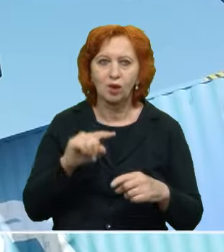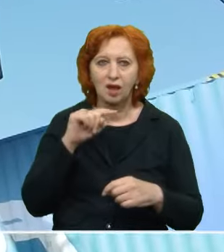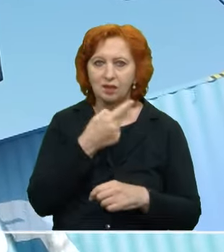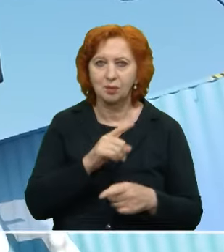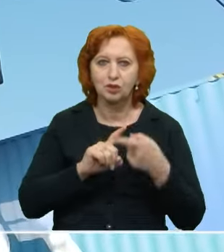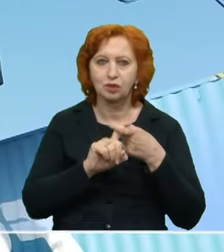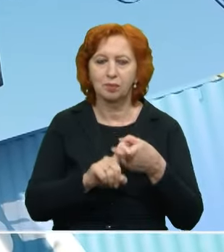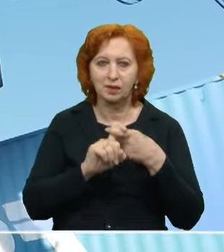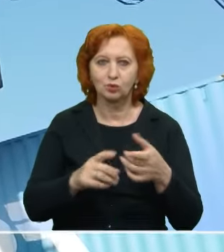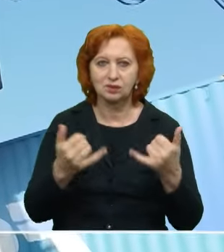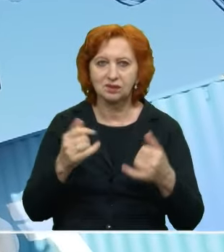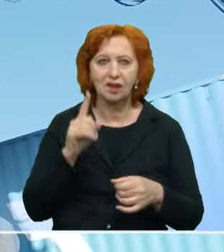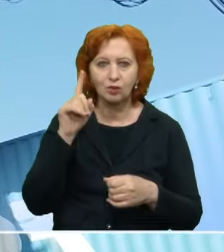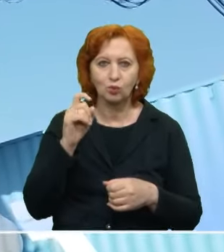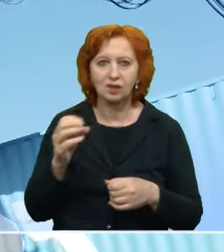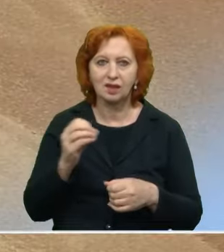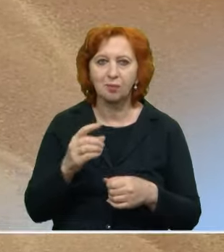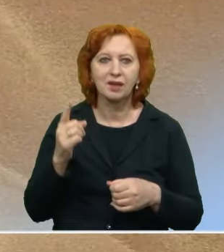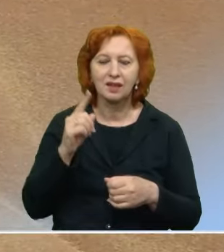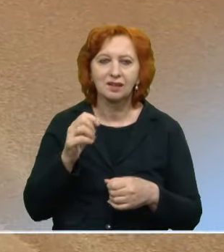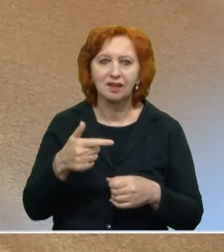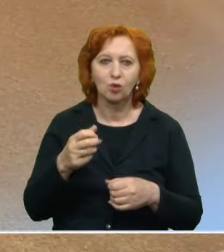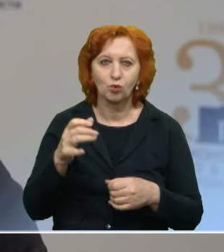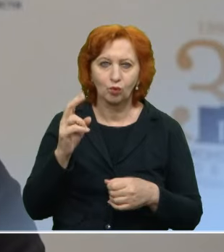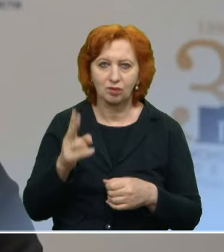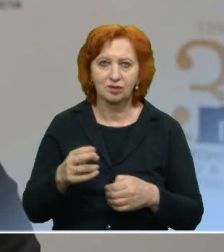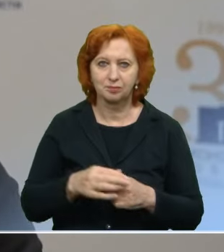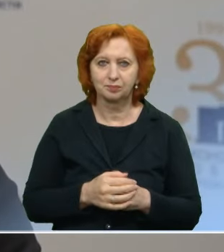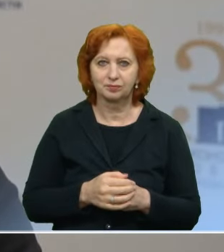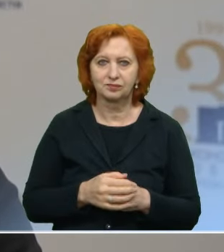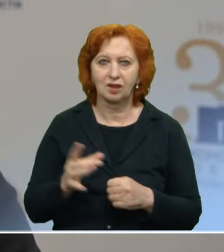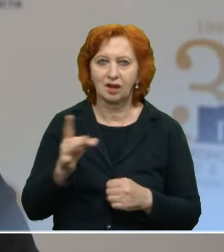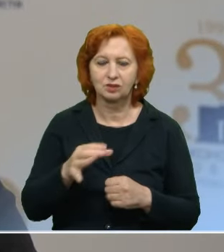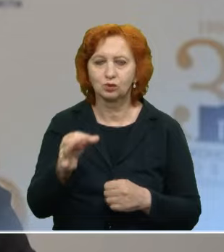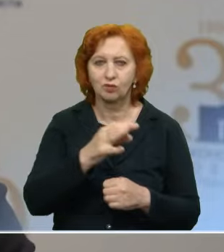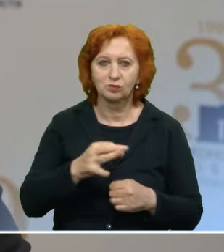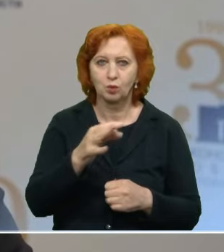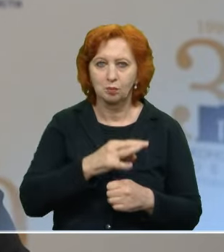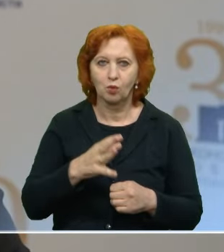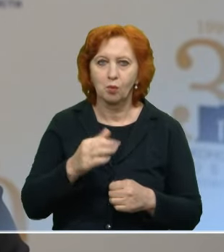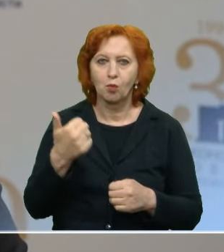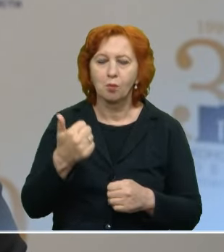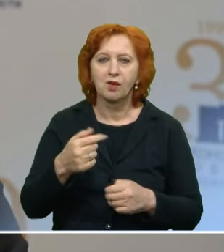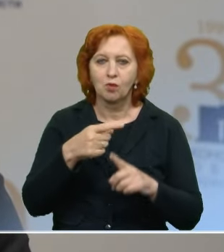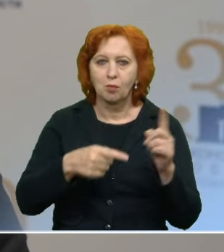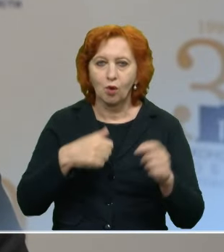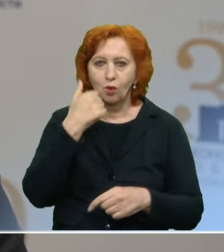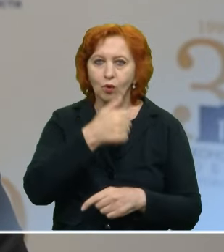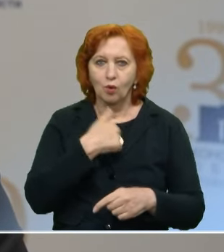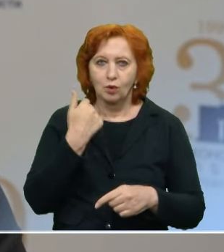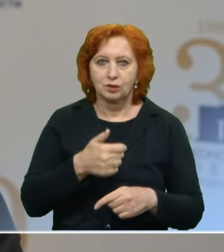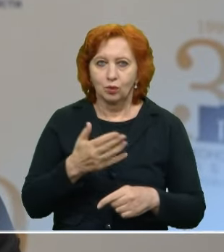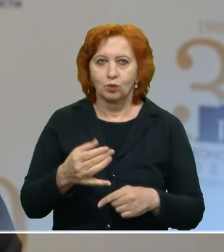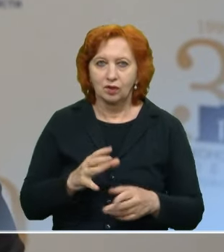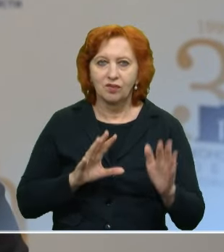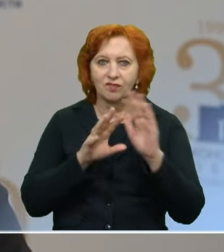партнеры сегодня – Турция, Египет, Китай, а также Гонконг. Ростовская область по первому полугодию